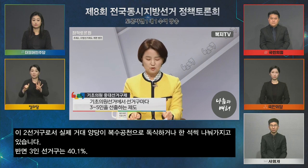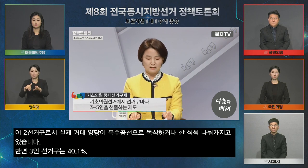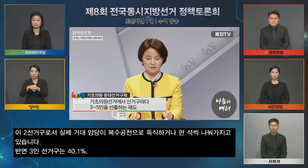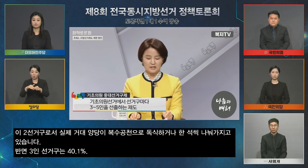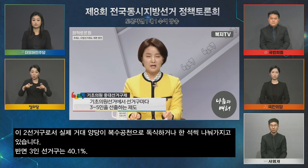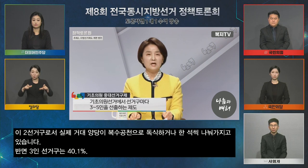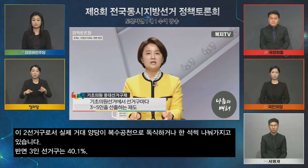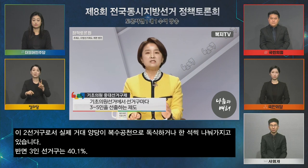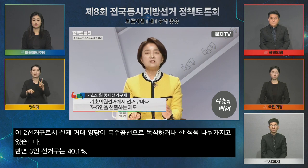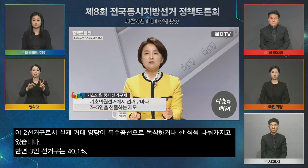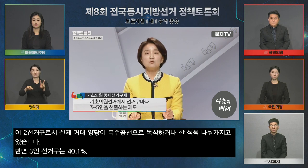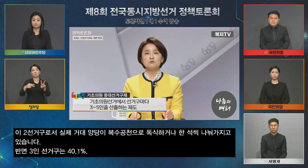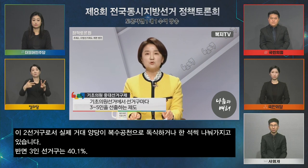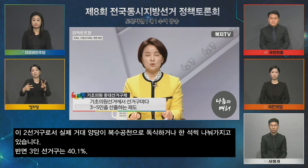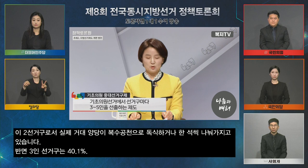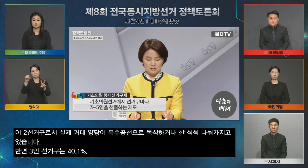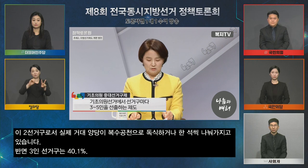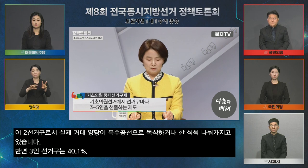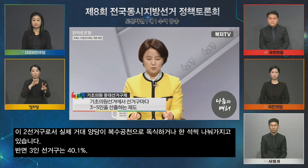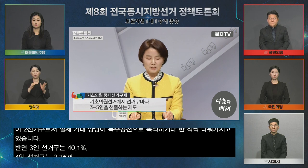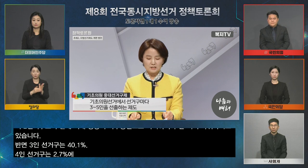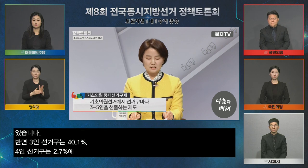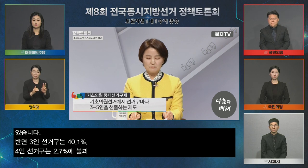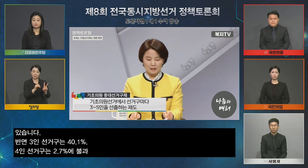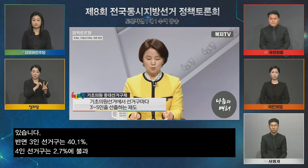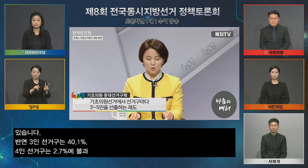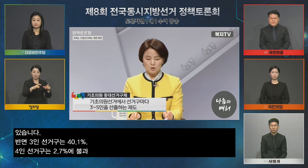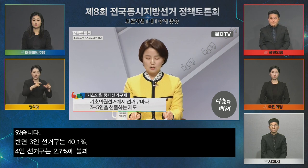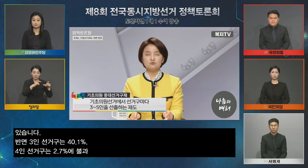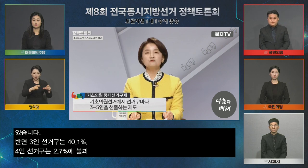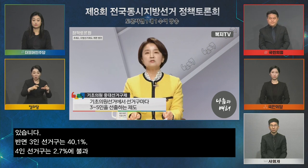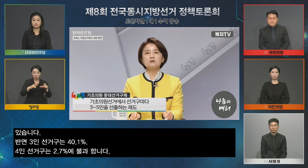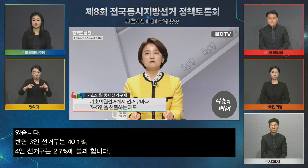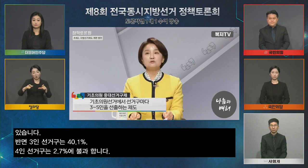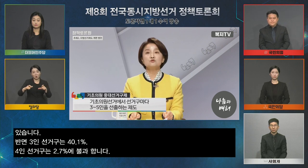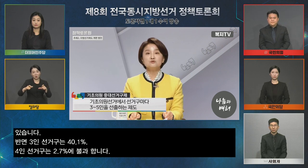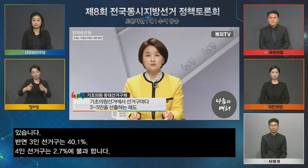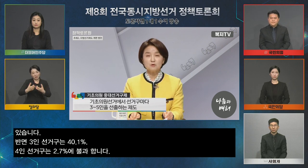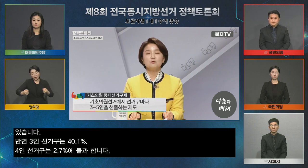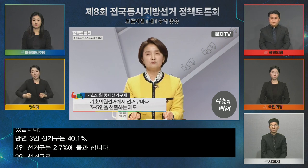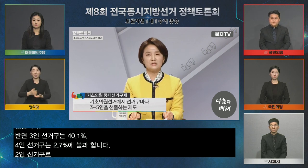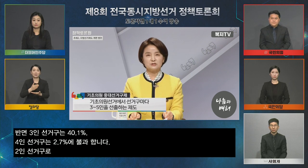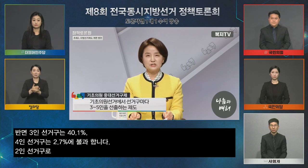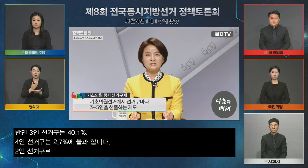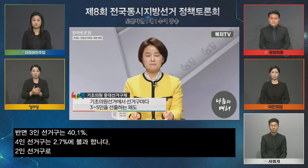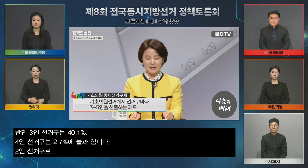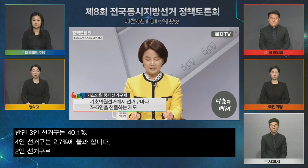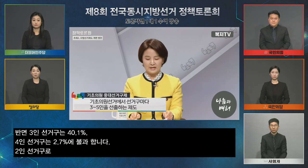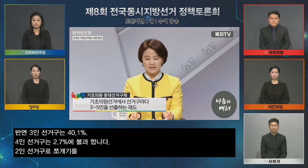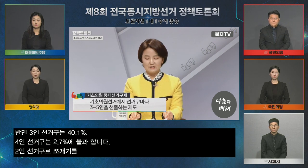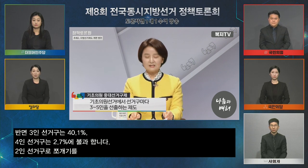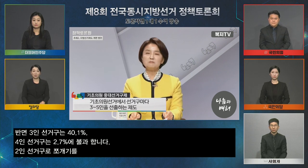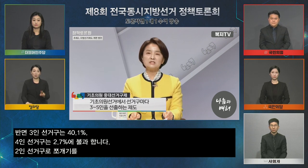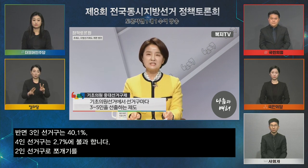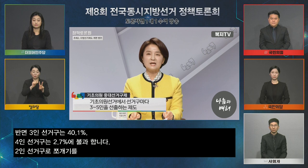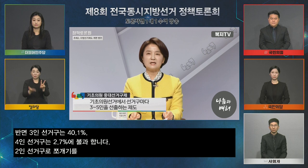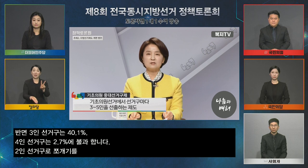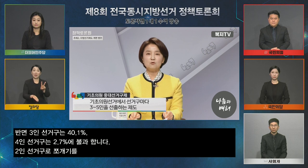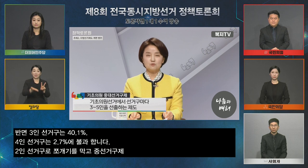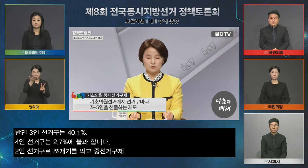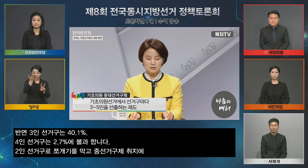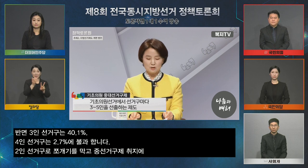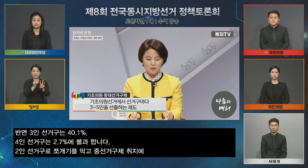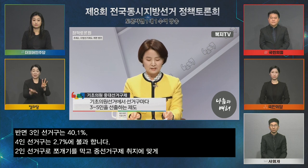%에 불과합니다. 2인 선거구로 쪼개기를 막고 중선거구제 취지에 맞게 3인